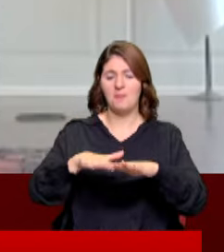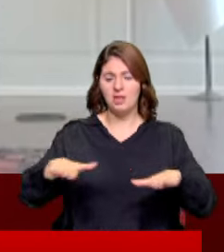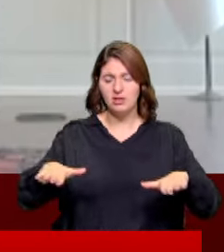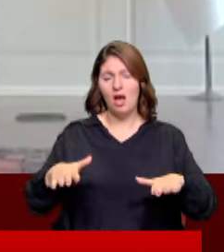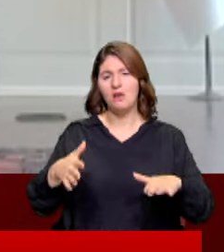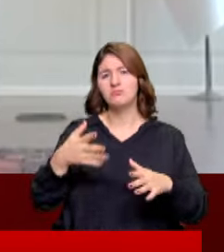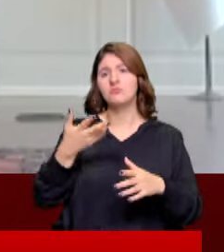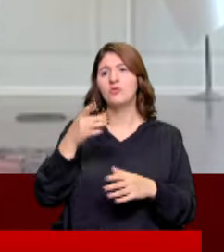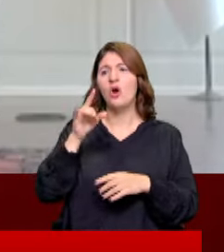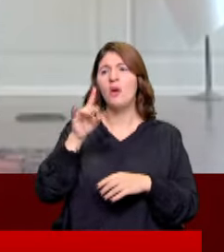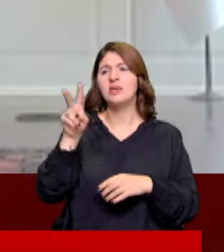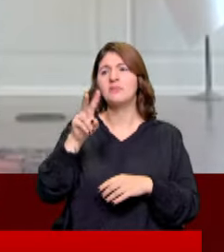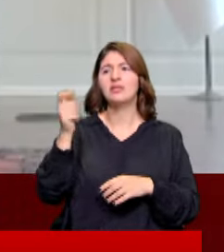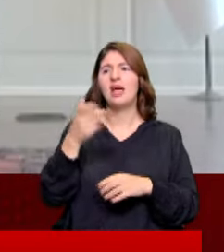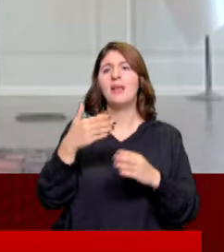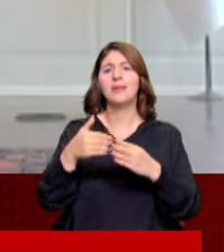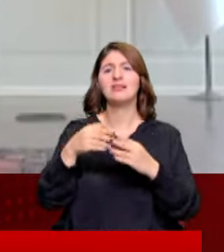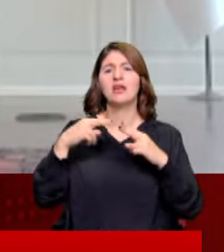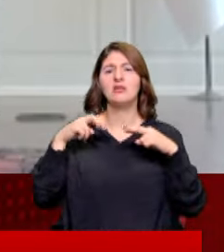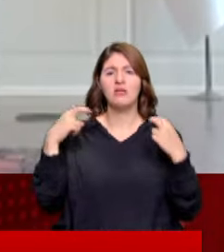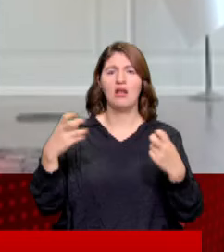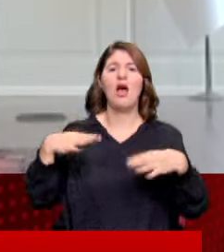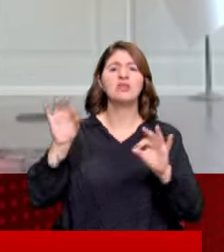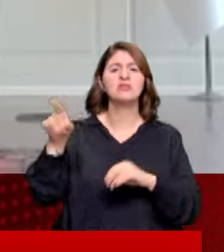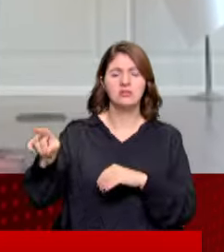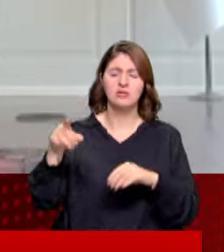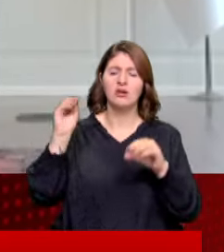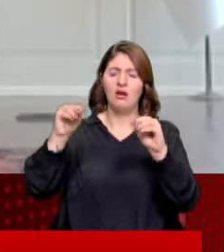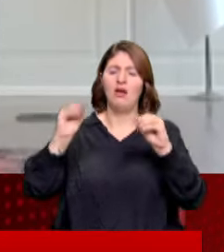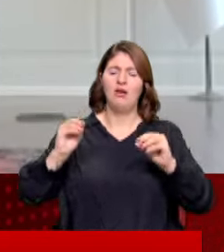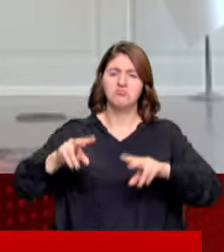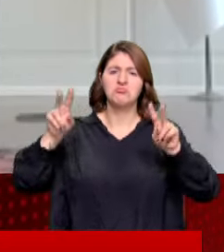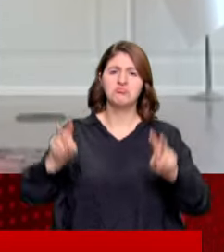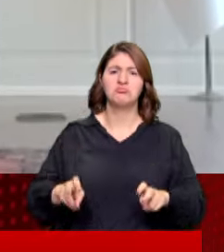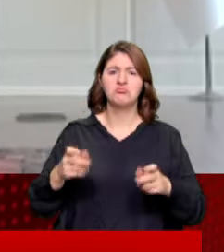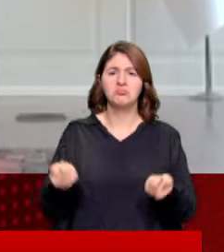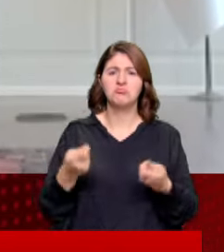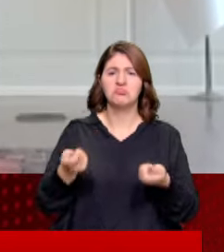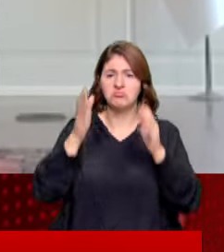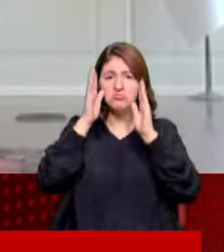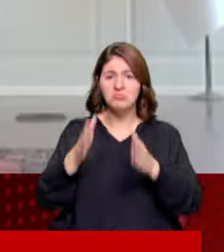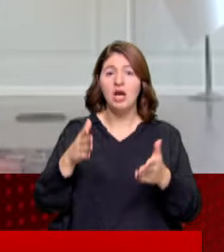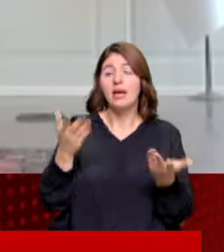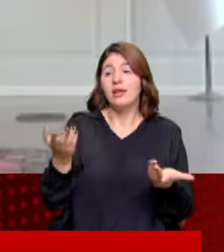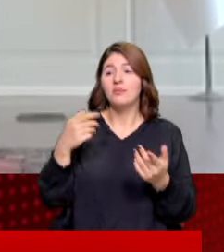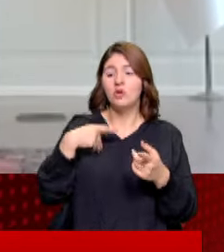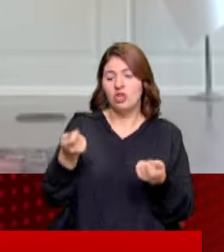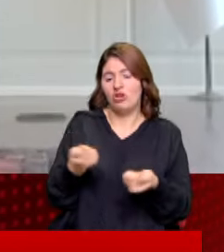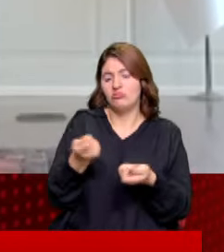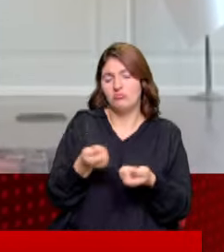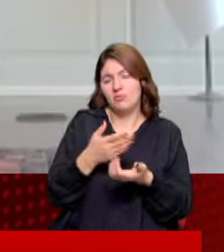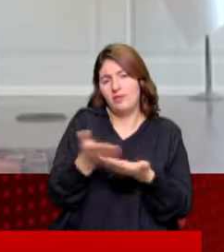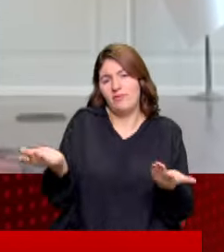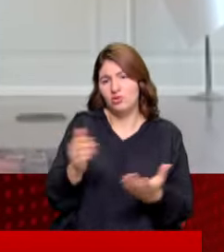masamız ve 15-20 tane plastik sandalyemiz hazır. Onları koyacağız buraya. Biz onlarla